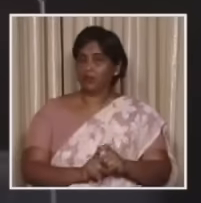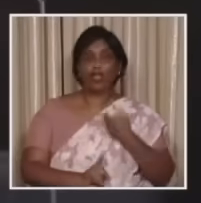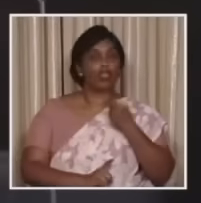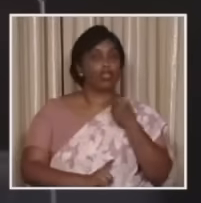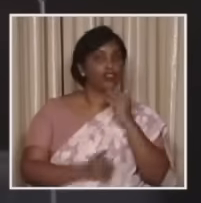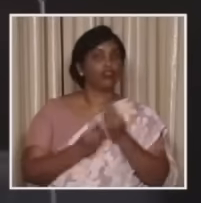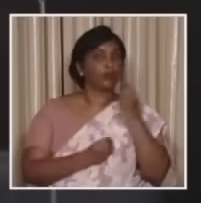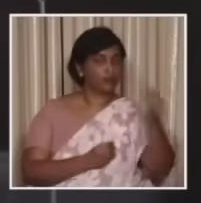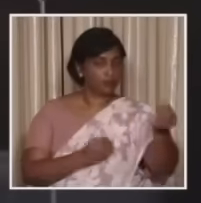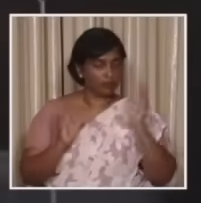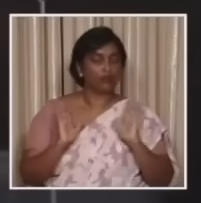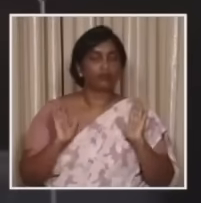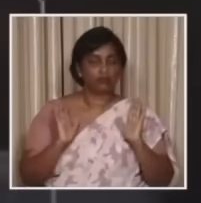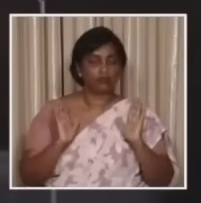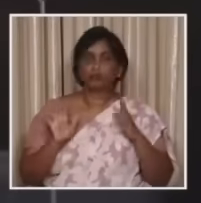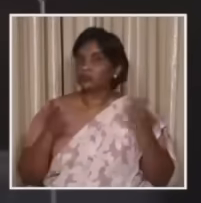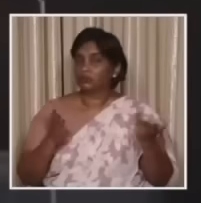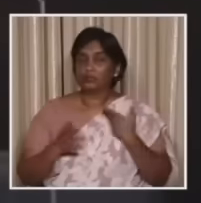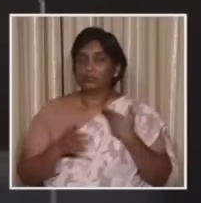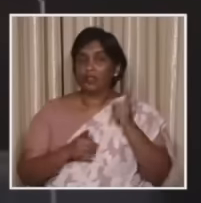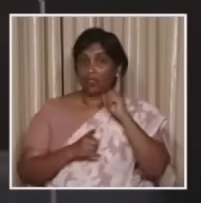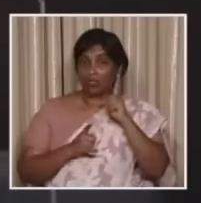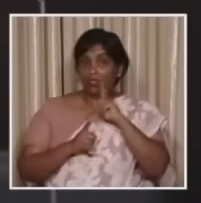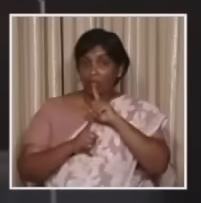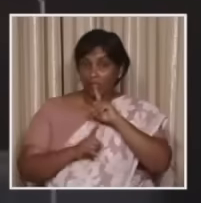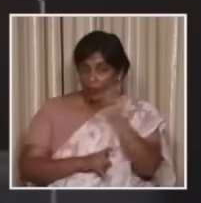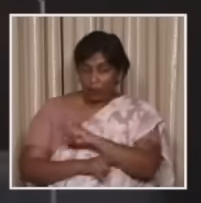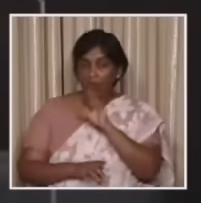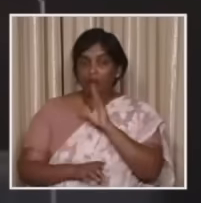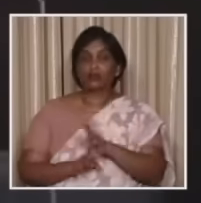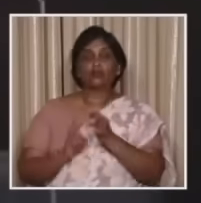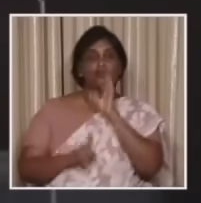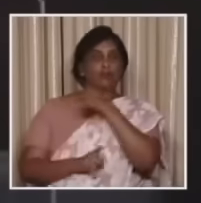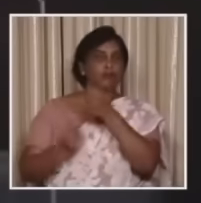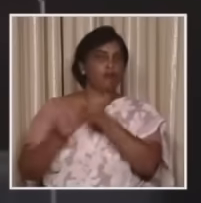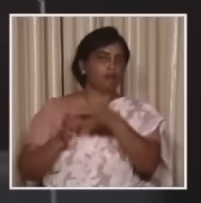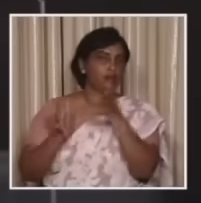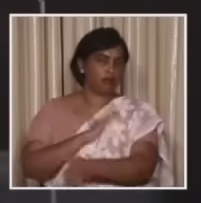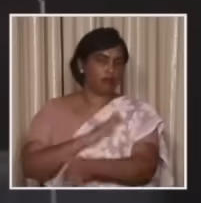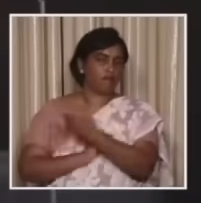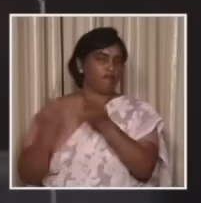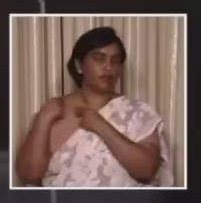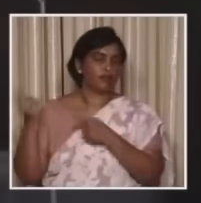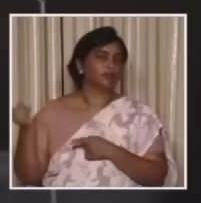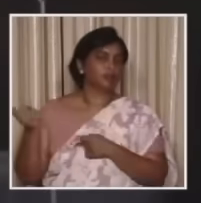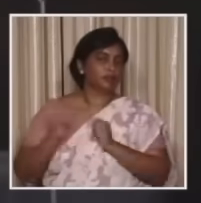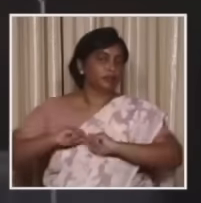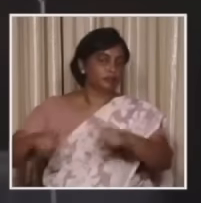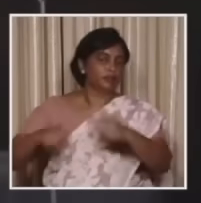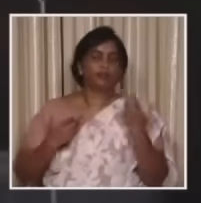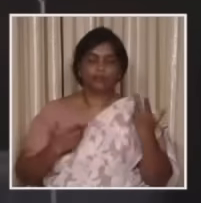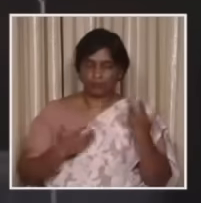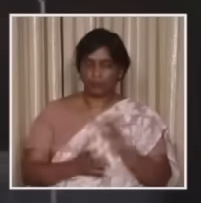කරන්න ඕන නීතියනුකූලව එහෙම නැත්නම් දැනුවත් කරා නම් ඒ ජනාධිපති වාකීම් බාර ගන්න ඕනේ අවශ්‍ය පියවර නොගැනීම